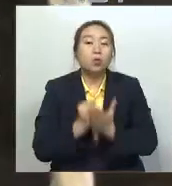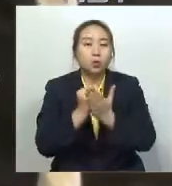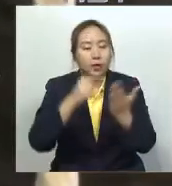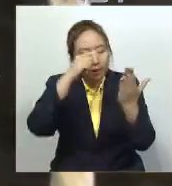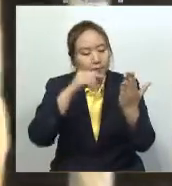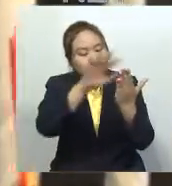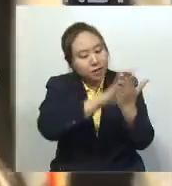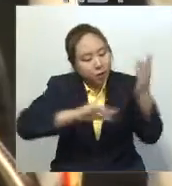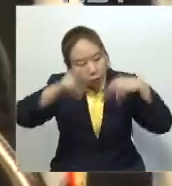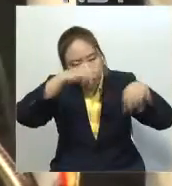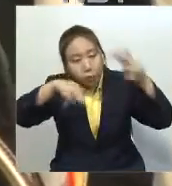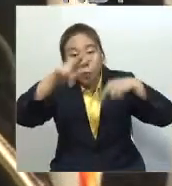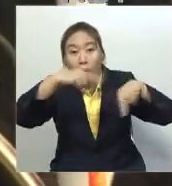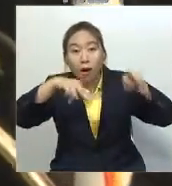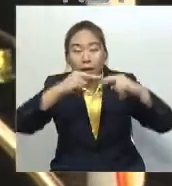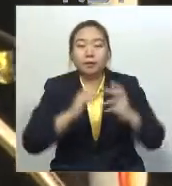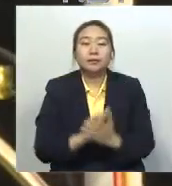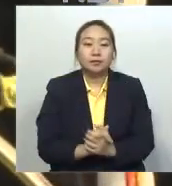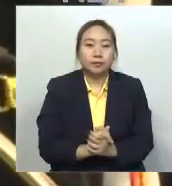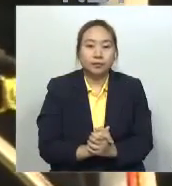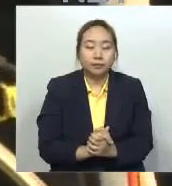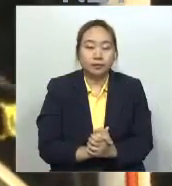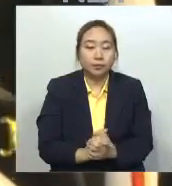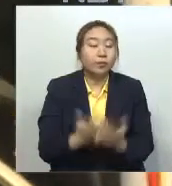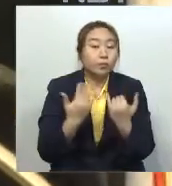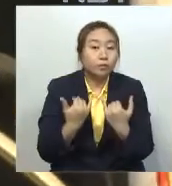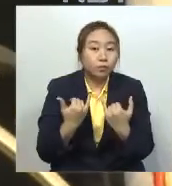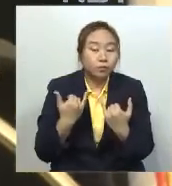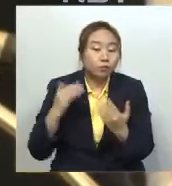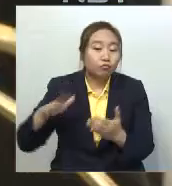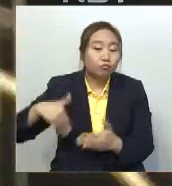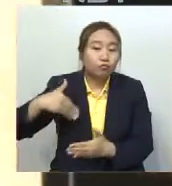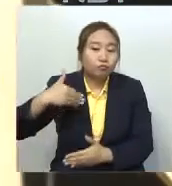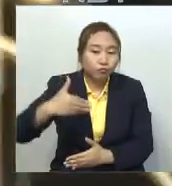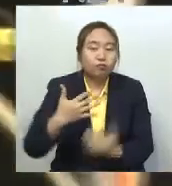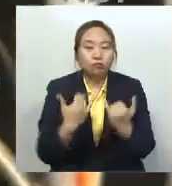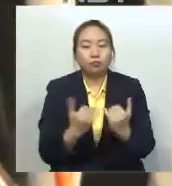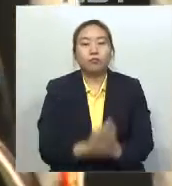เมืองจนกระทั่งถึงวัน